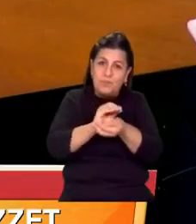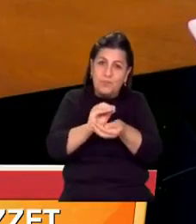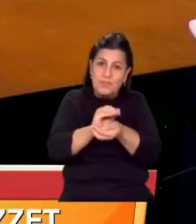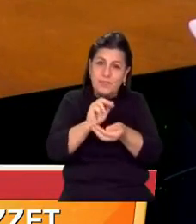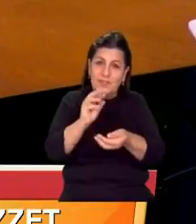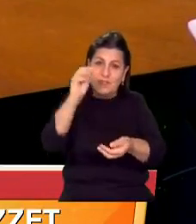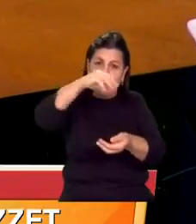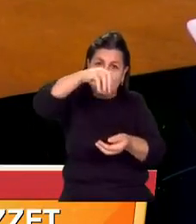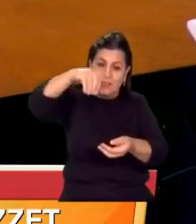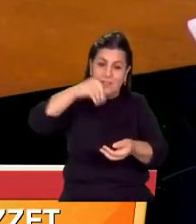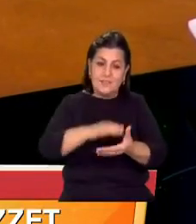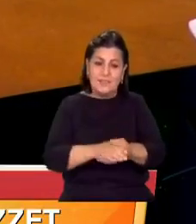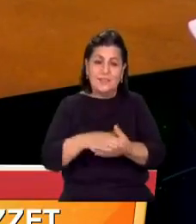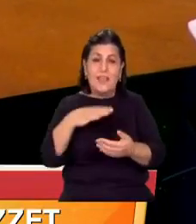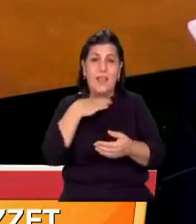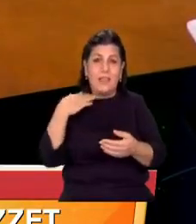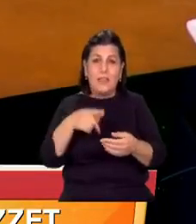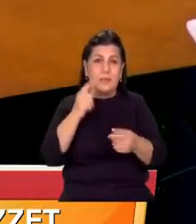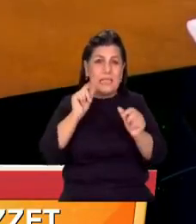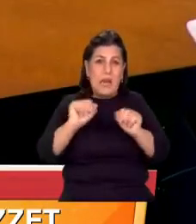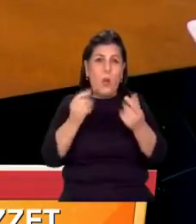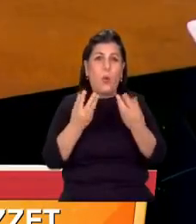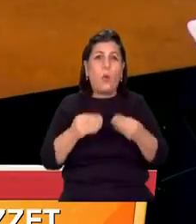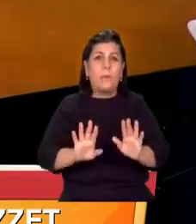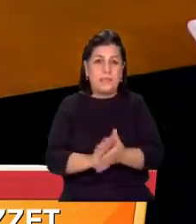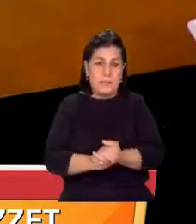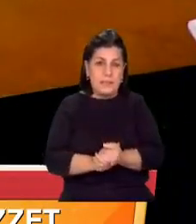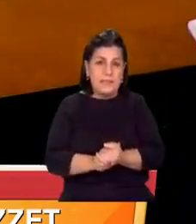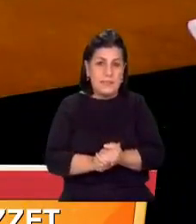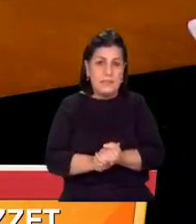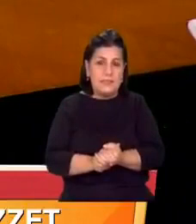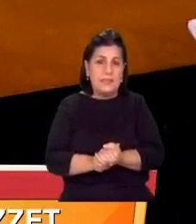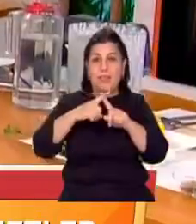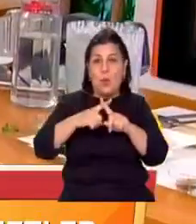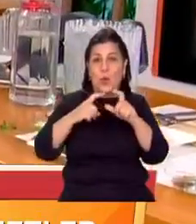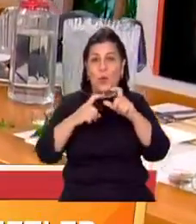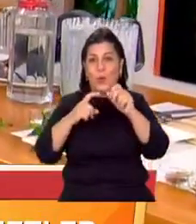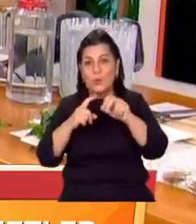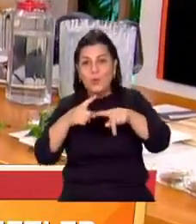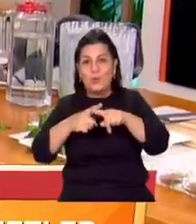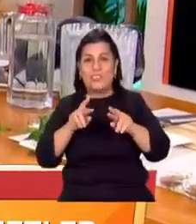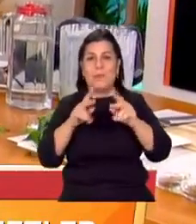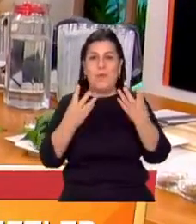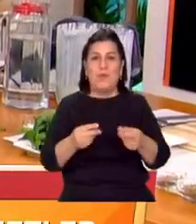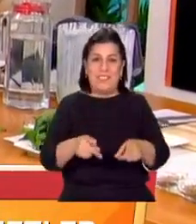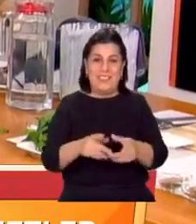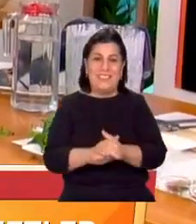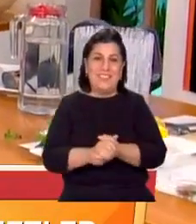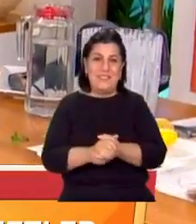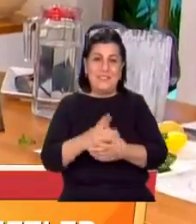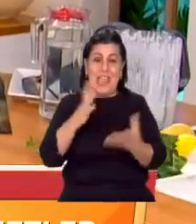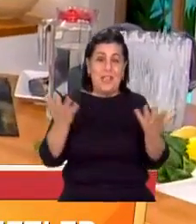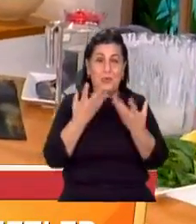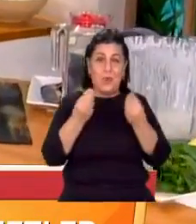Aynen öyle tam gelir ama bu şekilde Fesih orada Evet böyle alabilir miyiz bunu bakma En çok